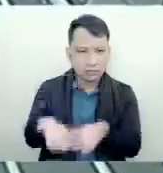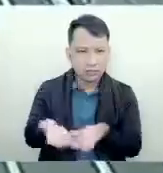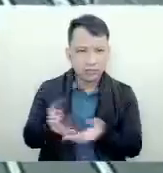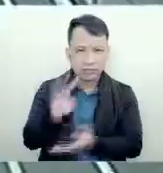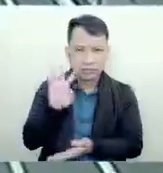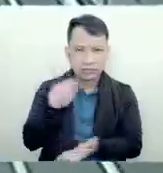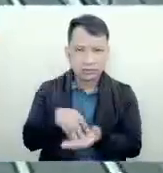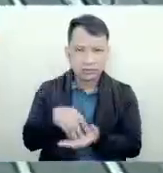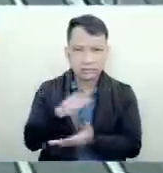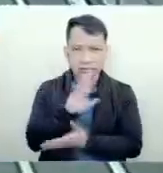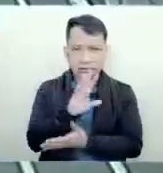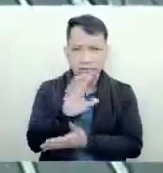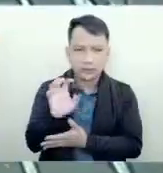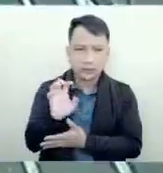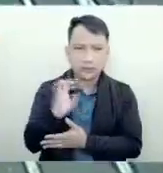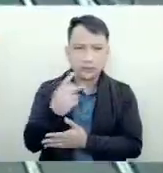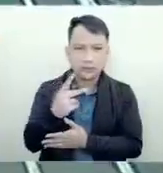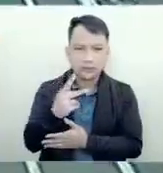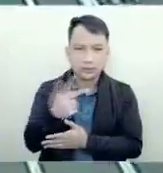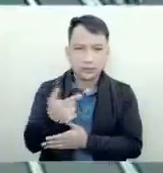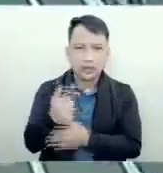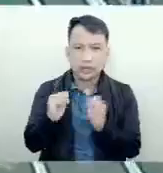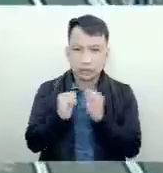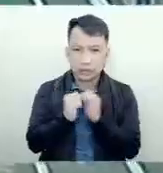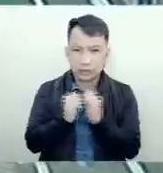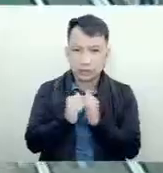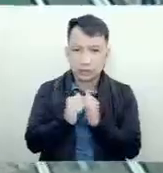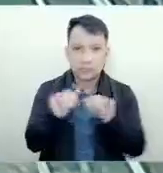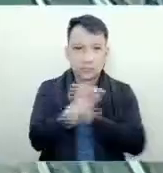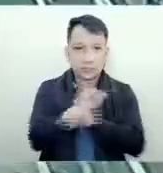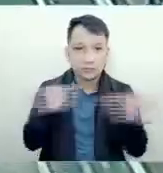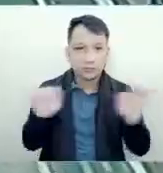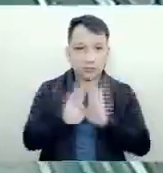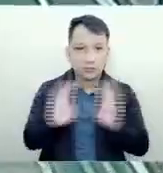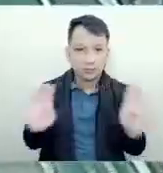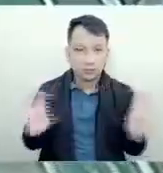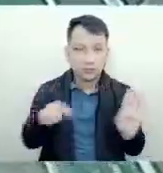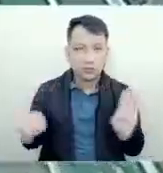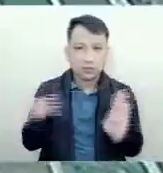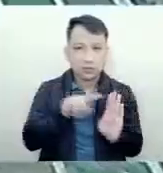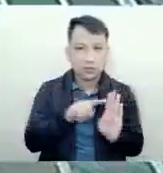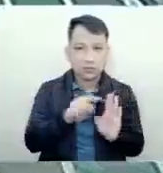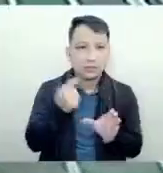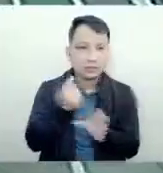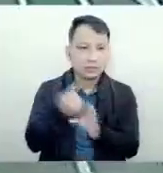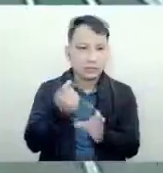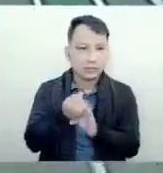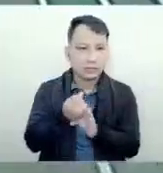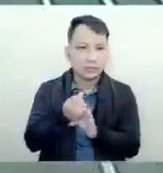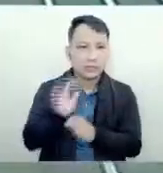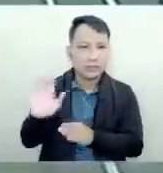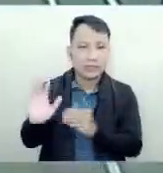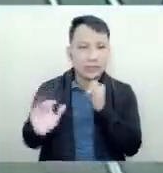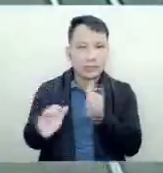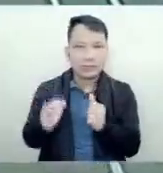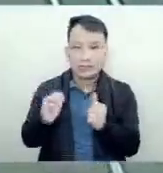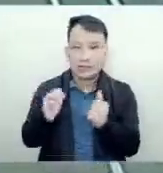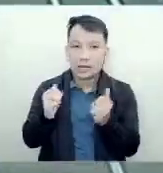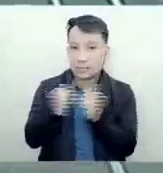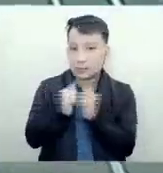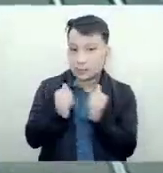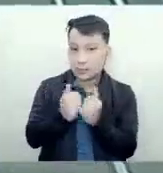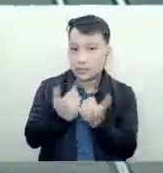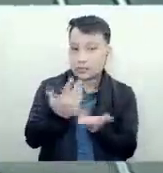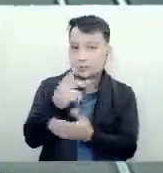4,500 kilograms. Sakop din ito ang parehong open at enclosed na trucks. Pero exempted sa ban ang may mga kargang